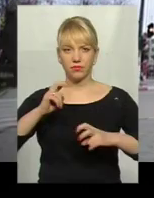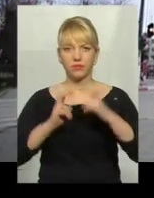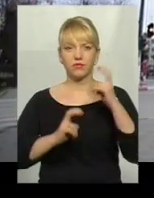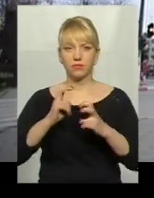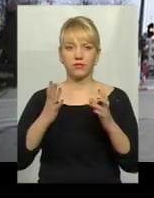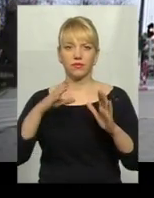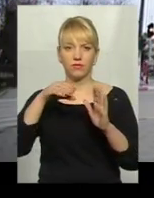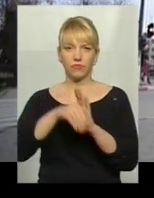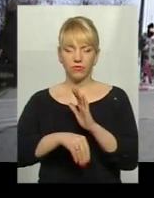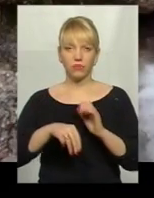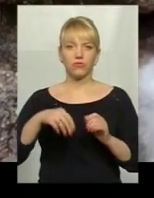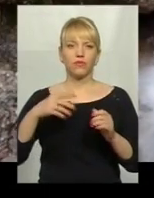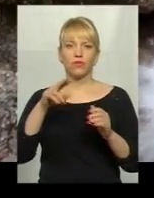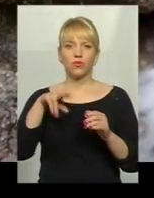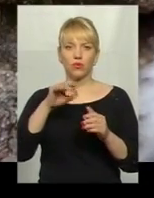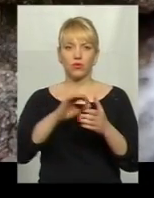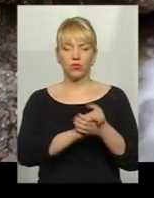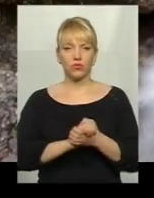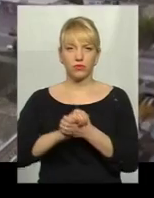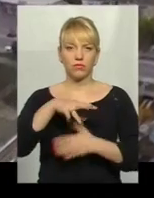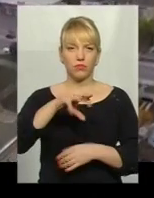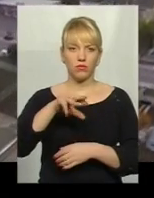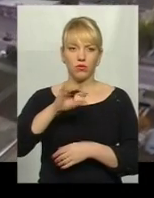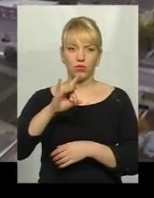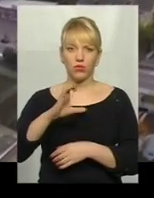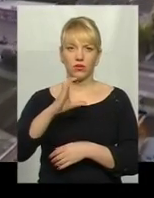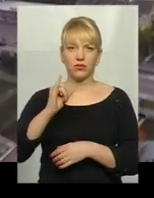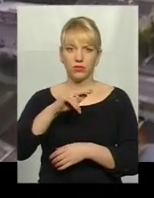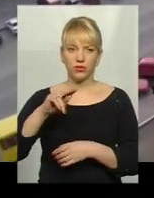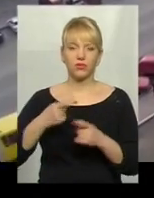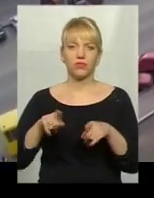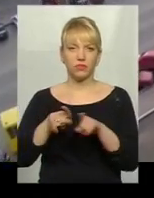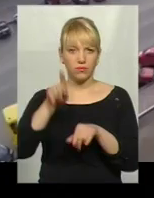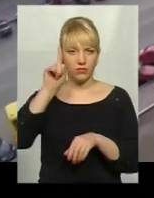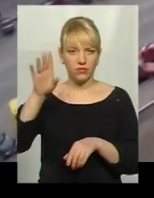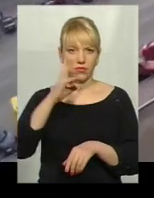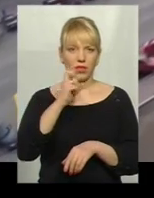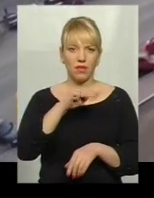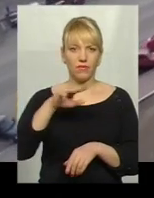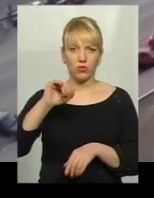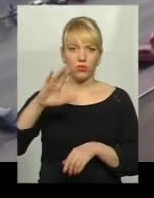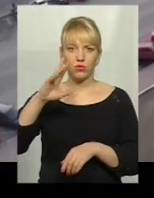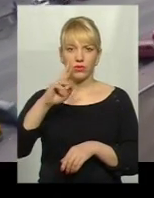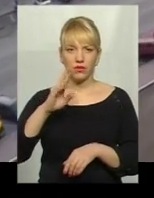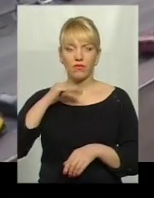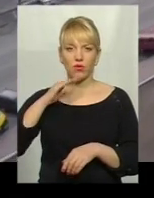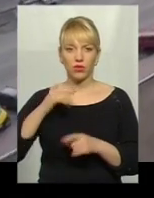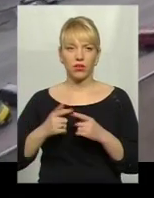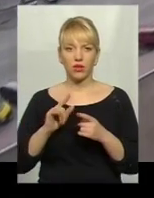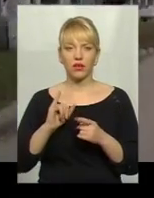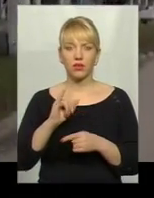концерну «Моторсіч». Славиться місцевість і цілющими водами типу Нафтуся та живописними околицями